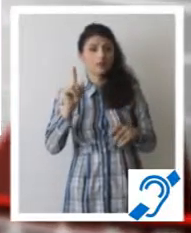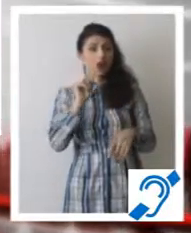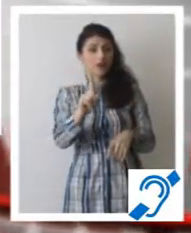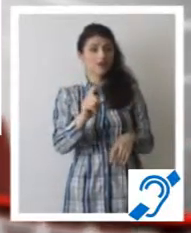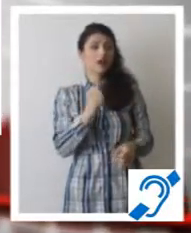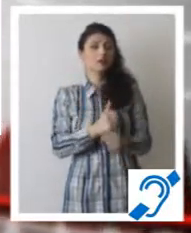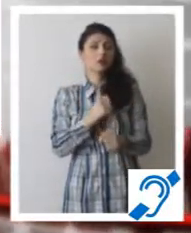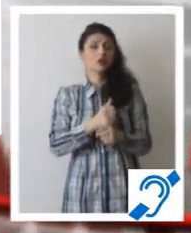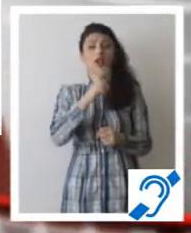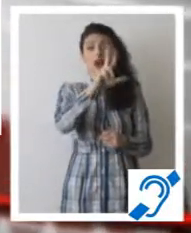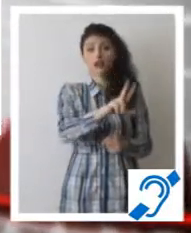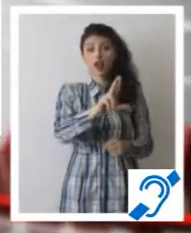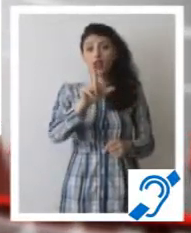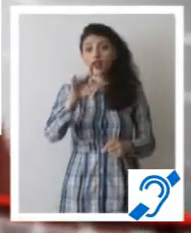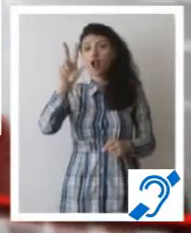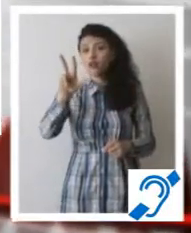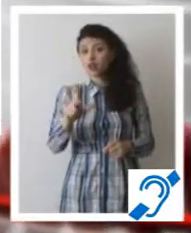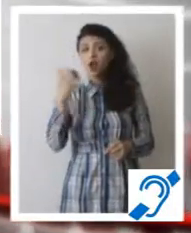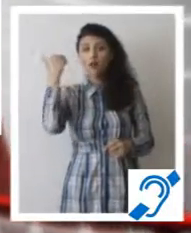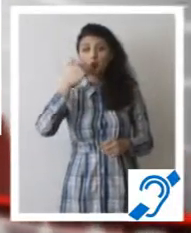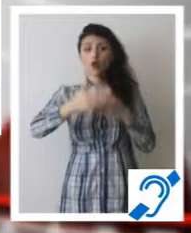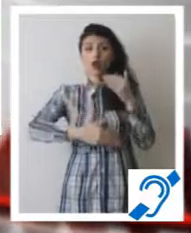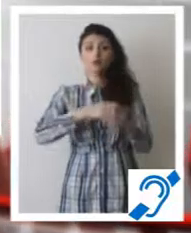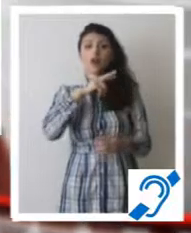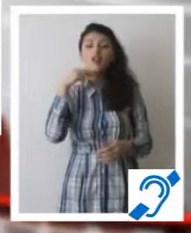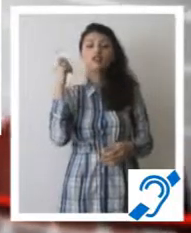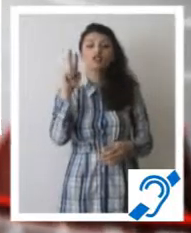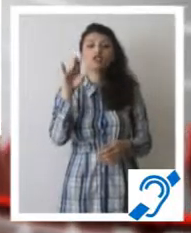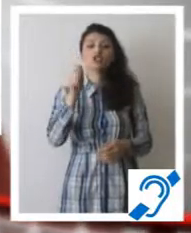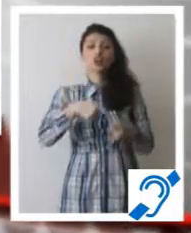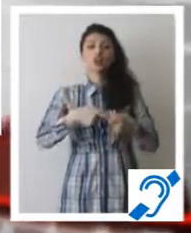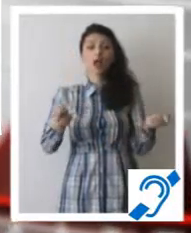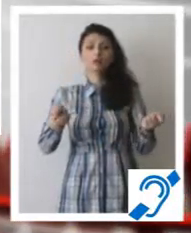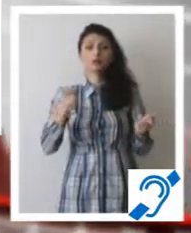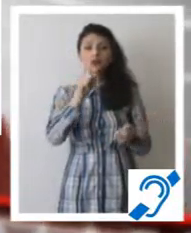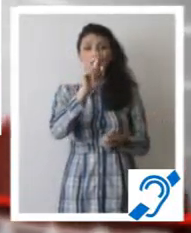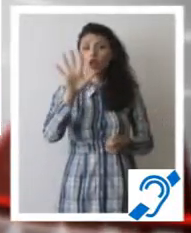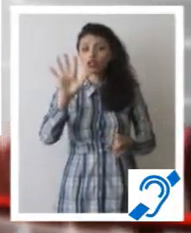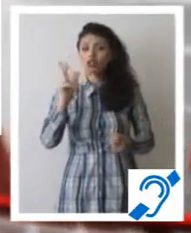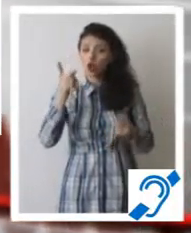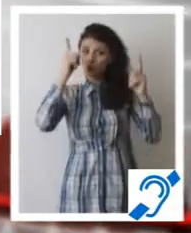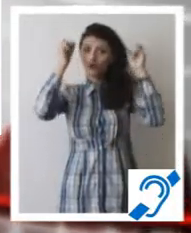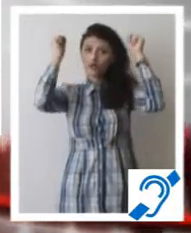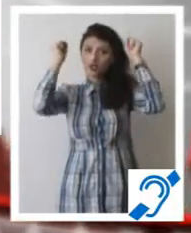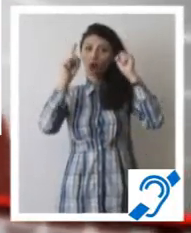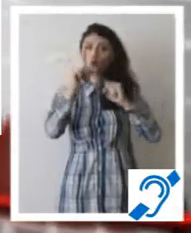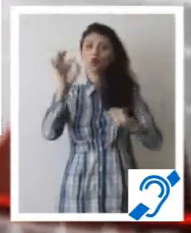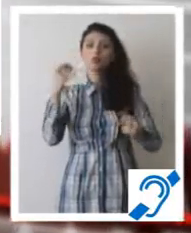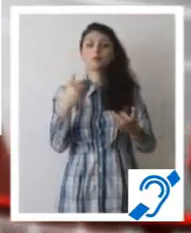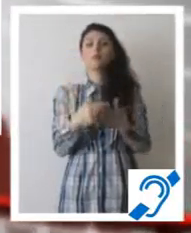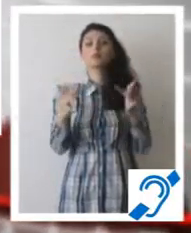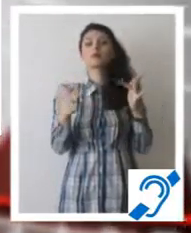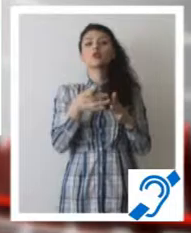asemenea, liderul seriei a 3-a din Liga a 3-a a mai pierdut în fața Albvișiniilor de la Rapid, 1-5, dar au și o victorie, 1-0,